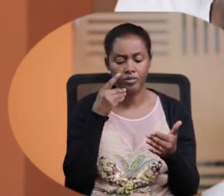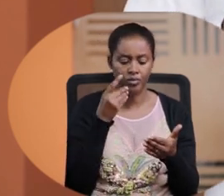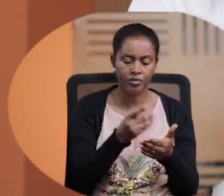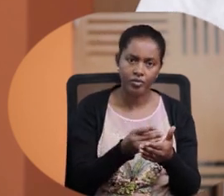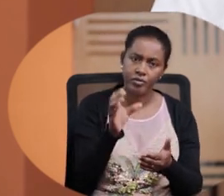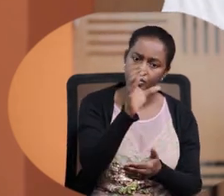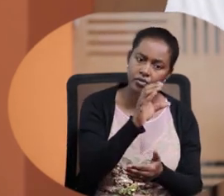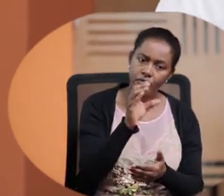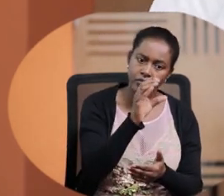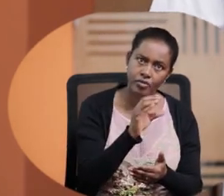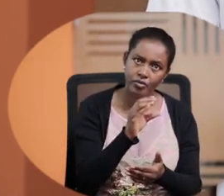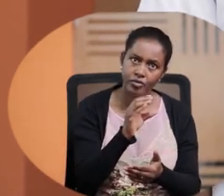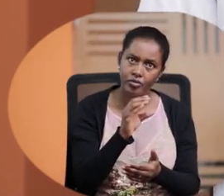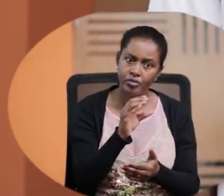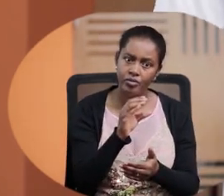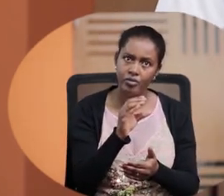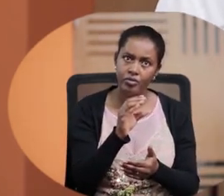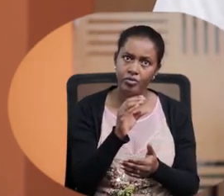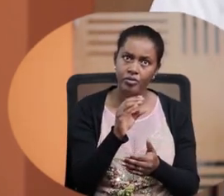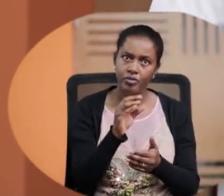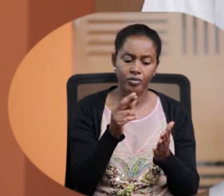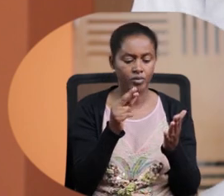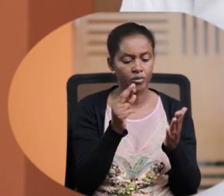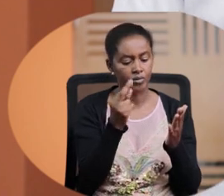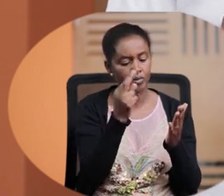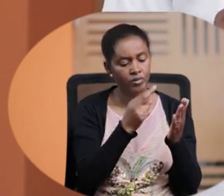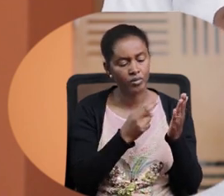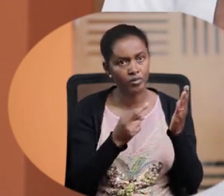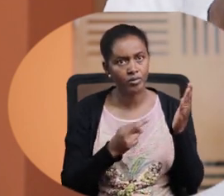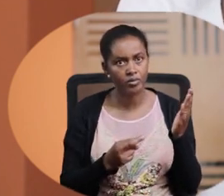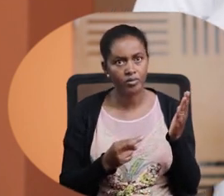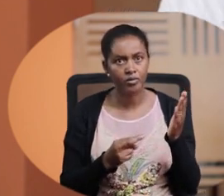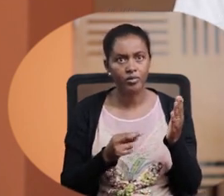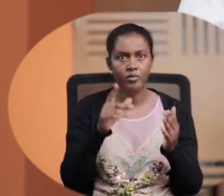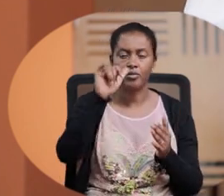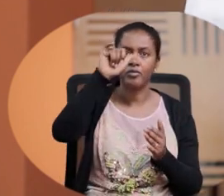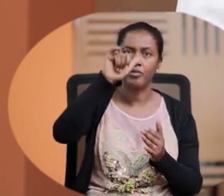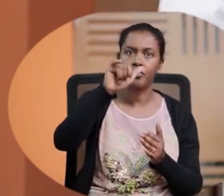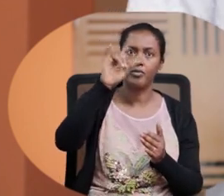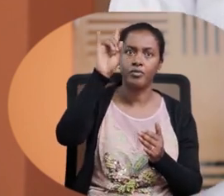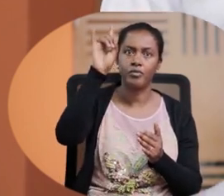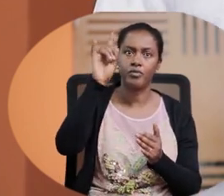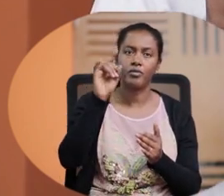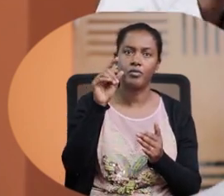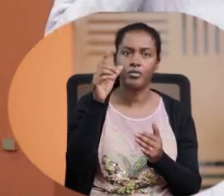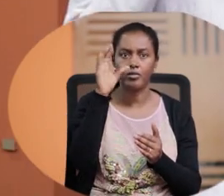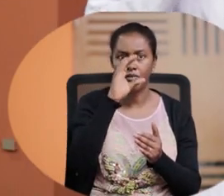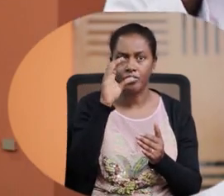akkasumas giraafii sararaa fi chaartii paayitiin ni agarsiiftu jechaadha. akkasumas erga boqonnaa kana baranne